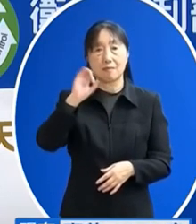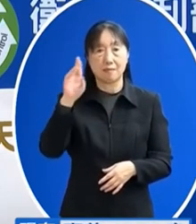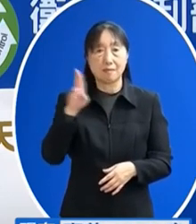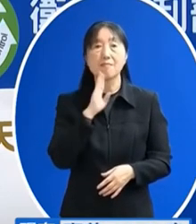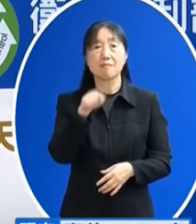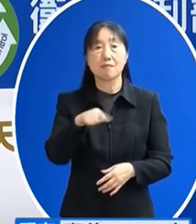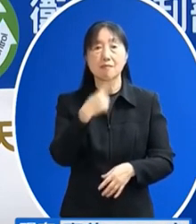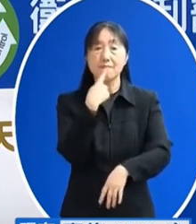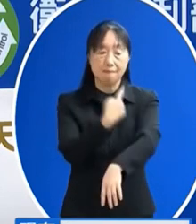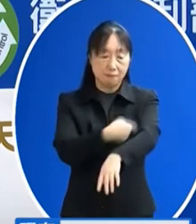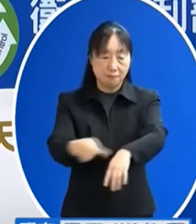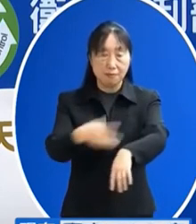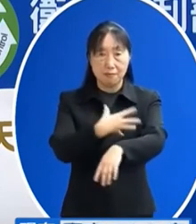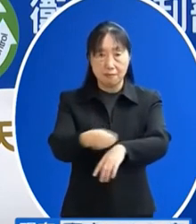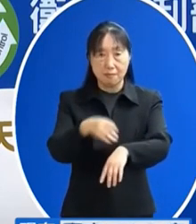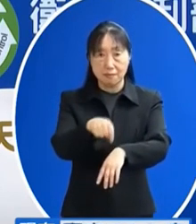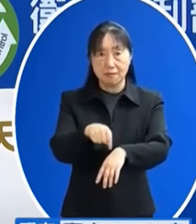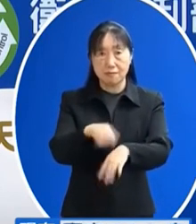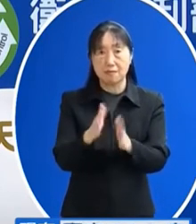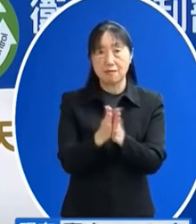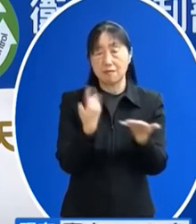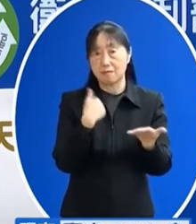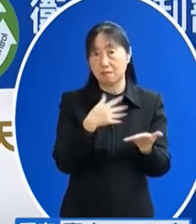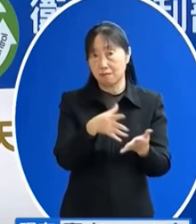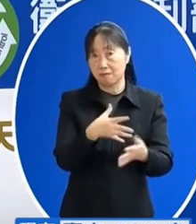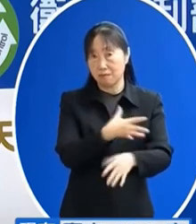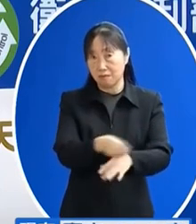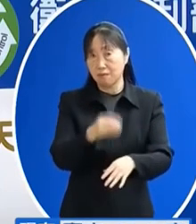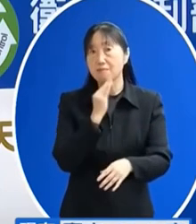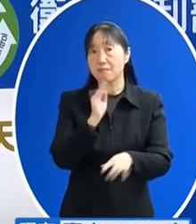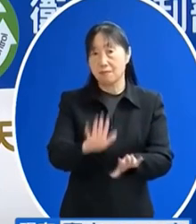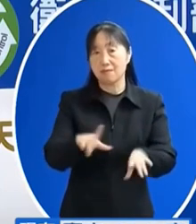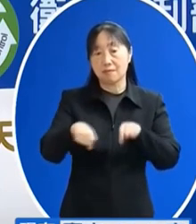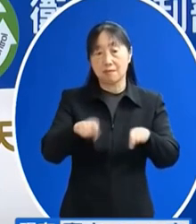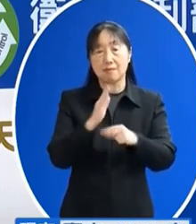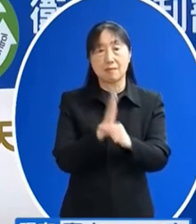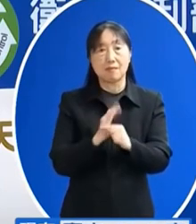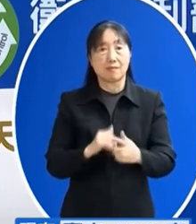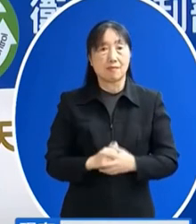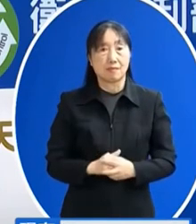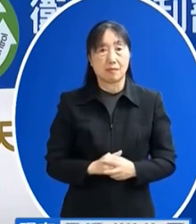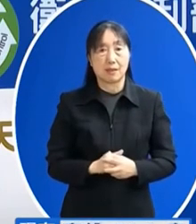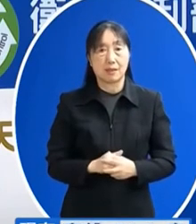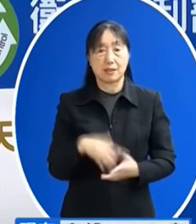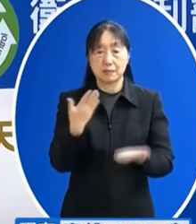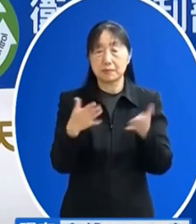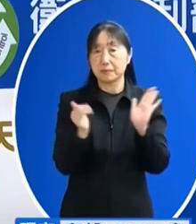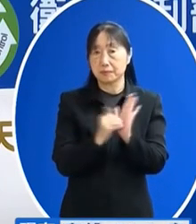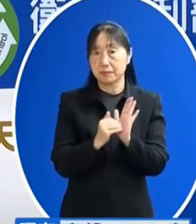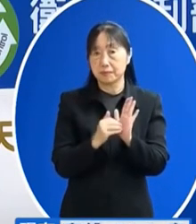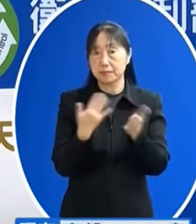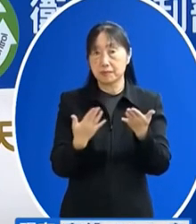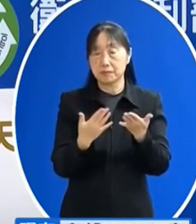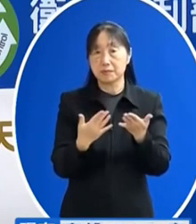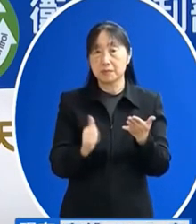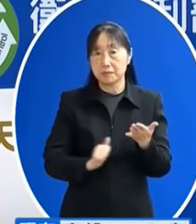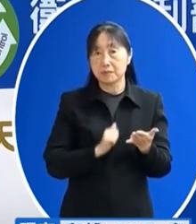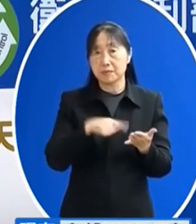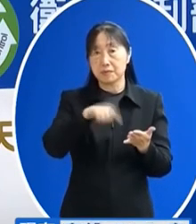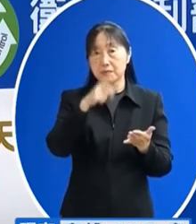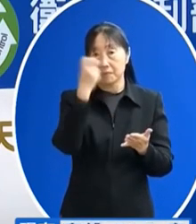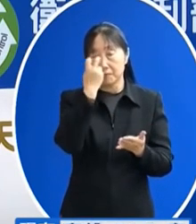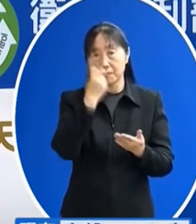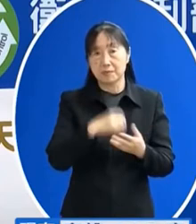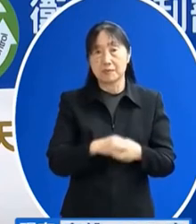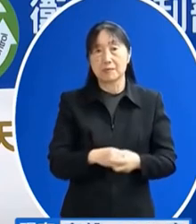至于血清的哈，我们现在还至于哪些要抽血的，我们现在还在规划。那预计完成，我们大概就是实际执行检验